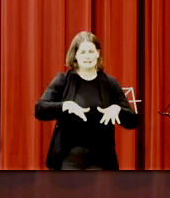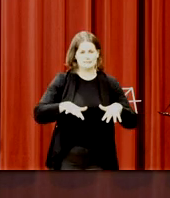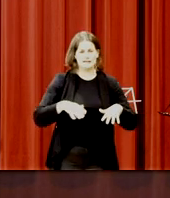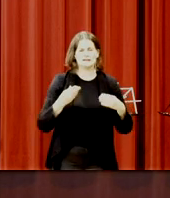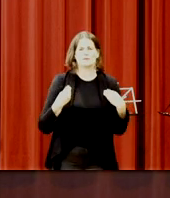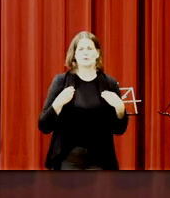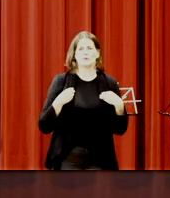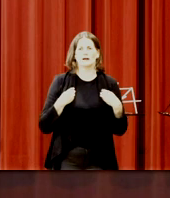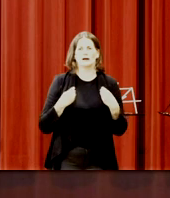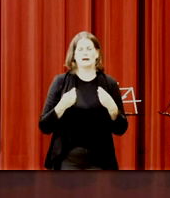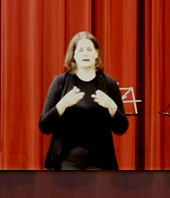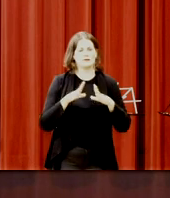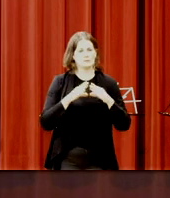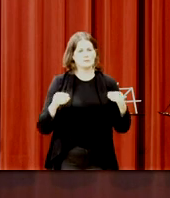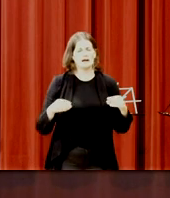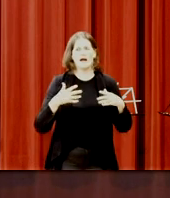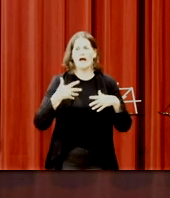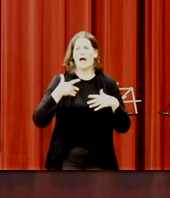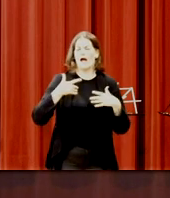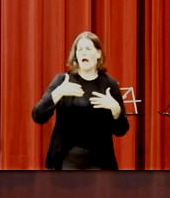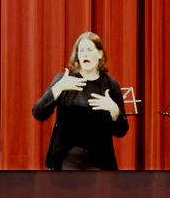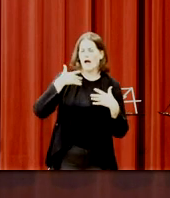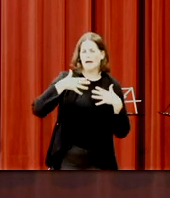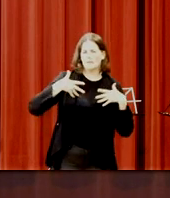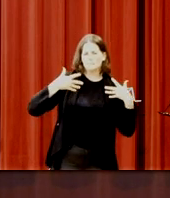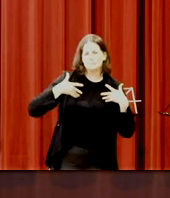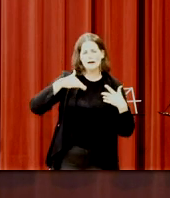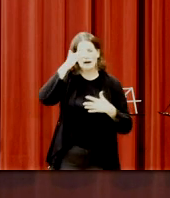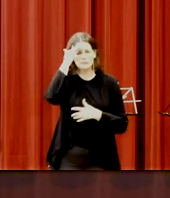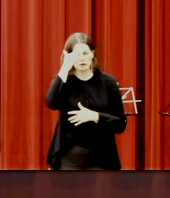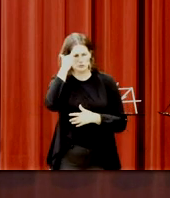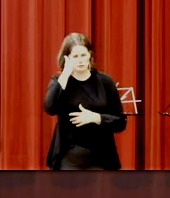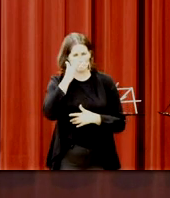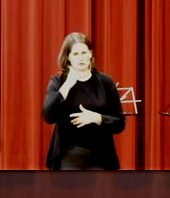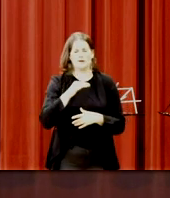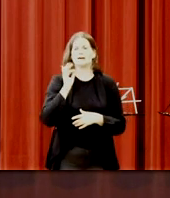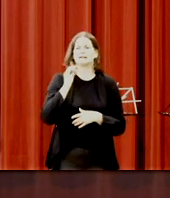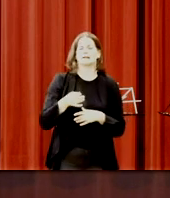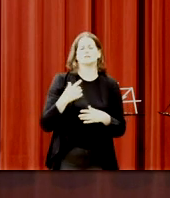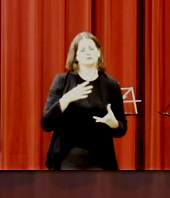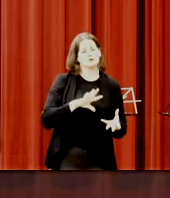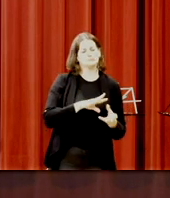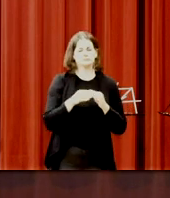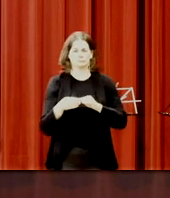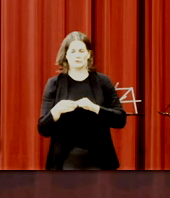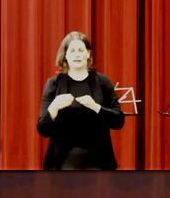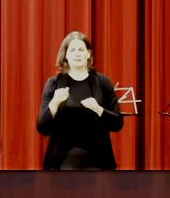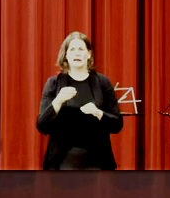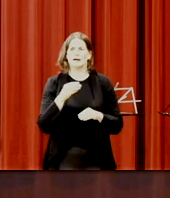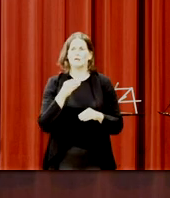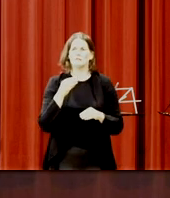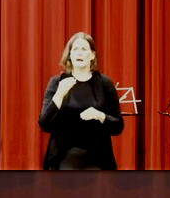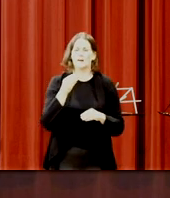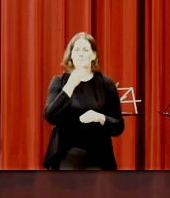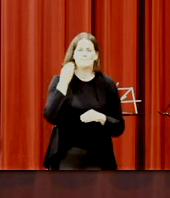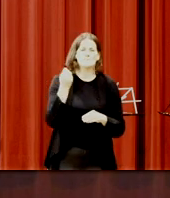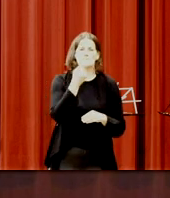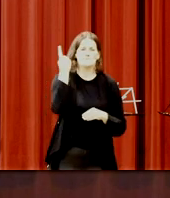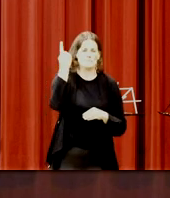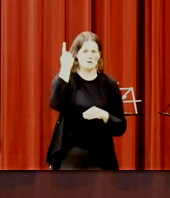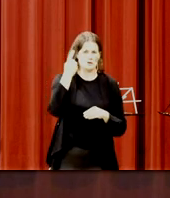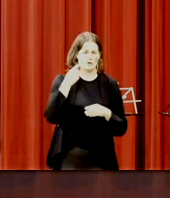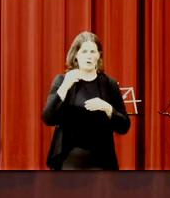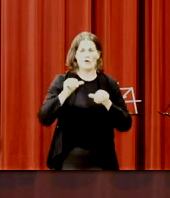millor manera de construir un futur per a la nostra gent, al sud de Catalunya, amb aquest instrument tan valuós que és la Universitat Rovira i